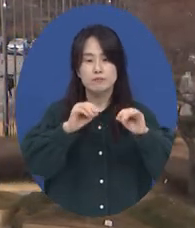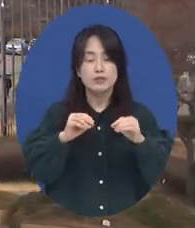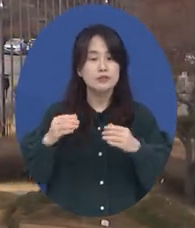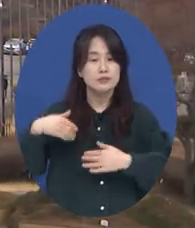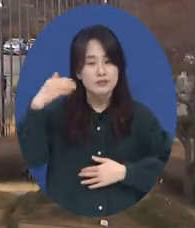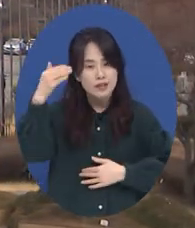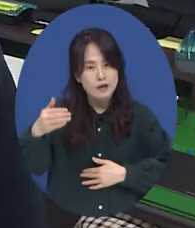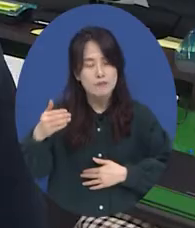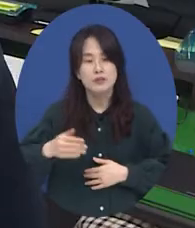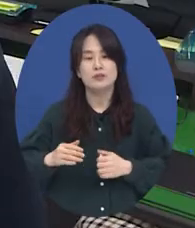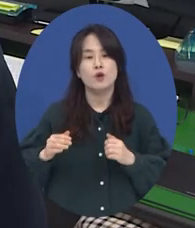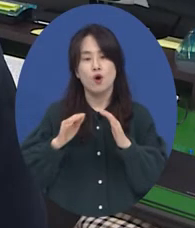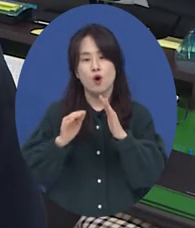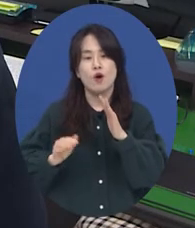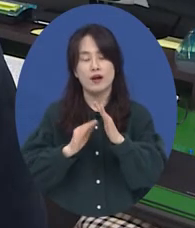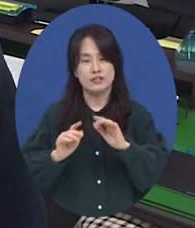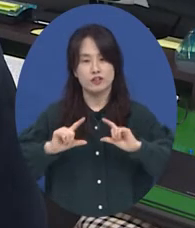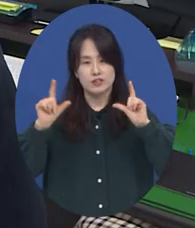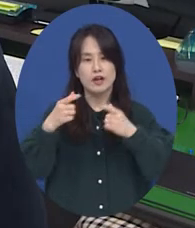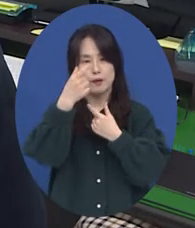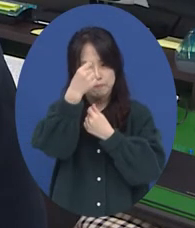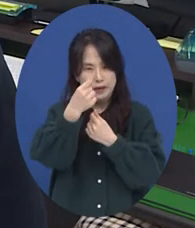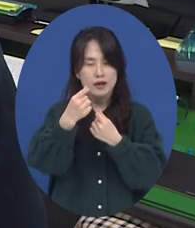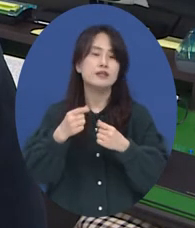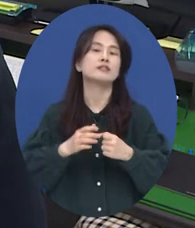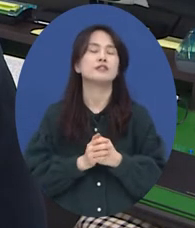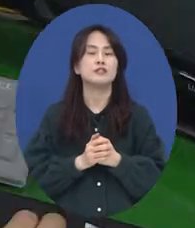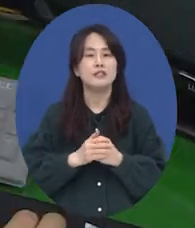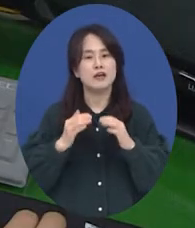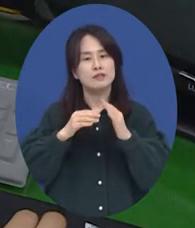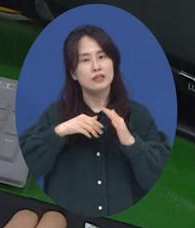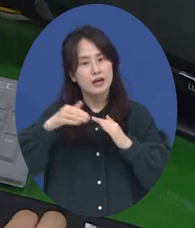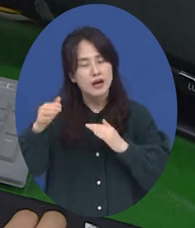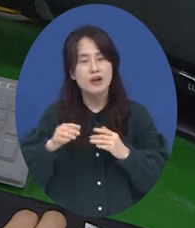후에도 가정의 날 정시 퇴근과 집단 유연 근무제 등을 통해